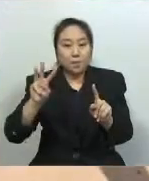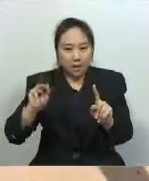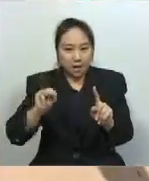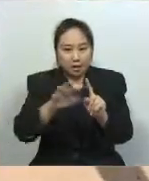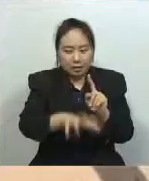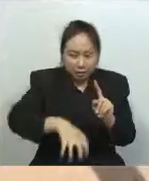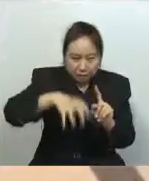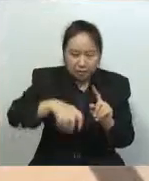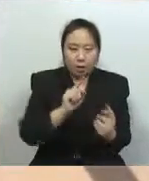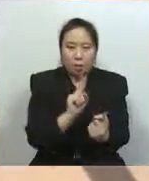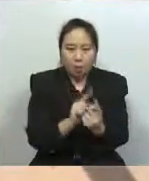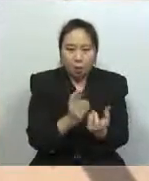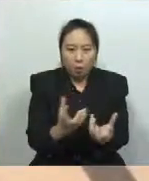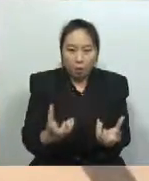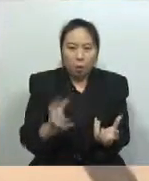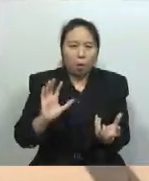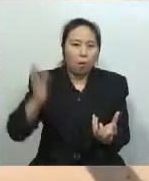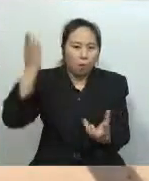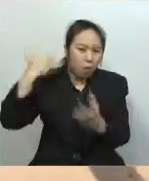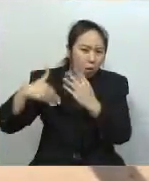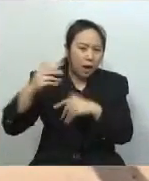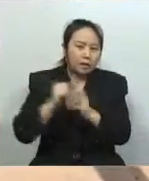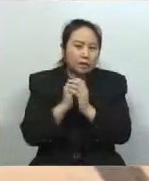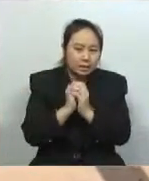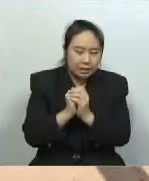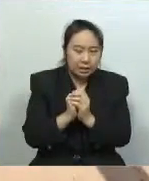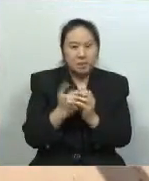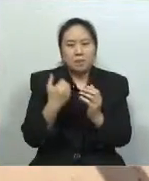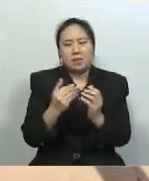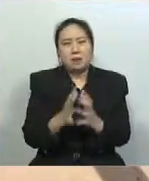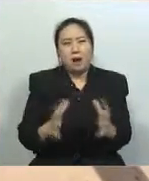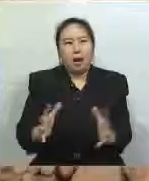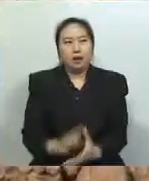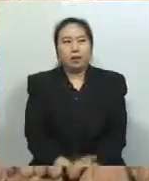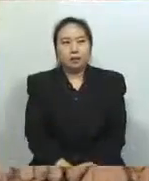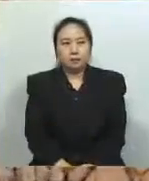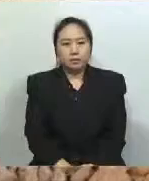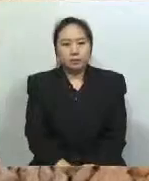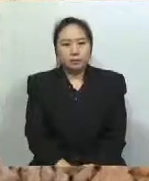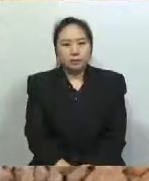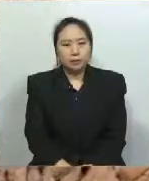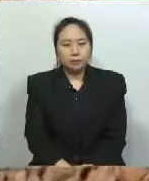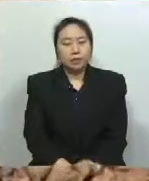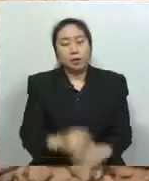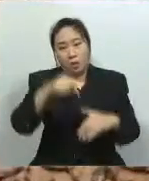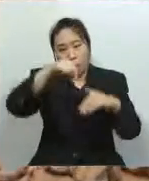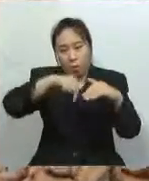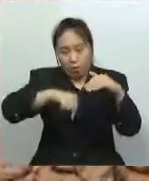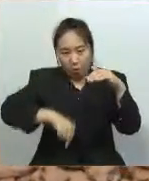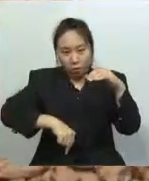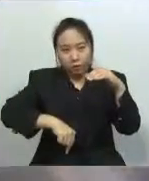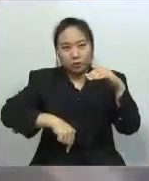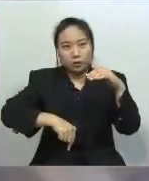พบเครื่องถ้วยสมัยราชวงศ์หยวนที่มีหนาแน่นกว่าปกติและเมื่อขุดลงไปลึกกว่า